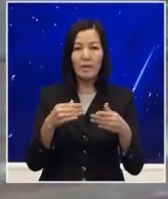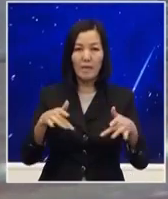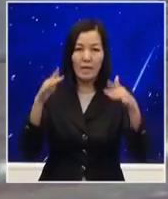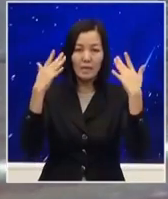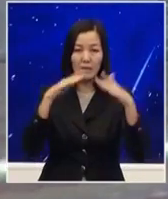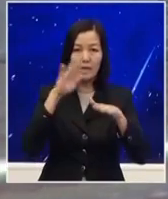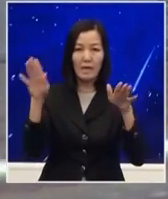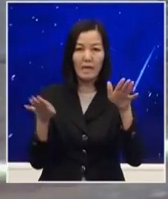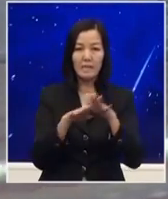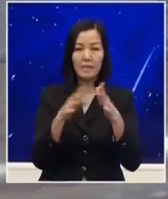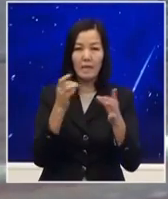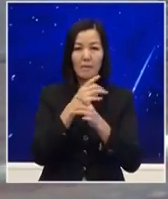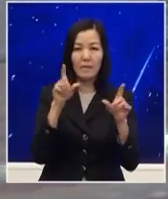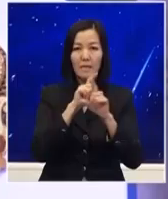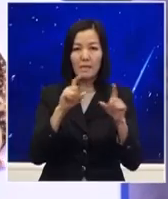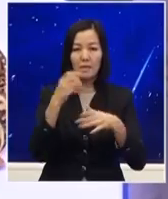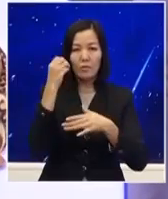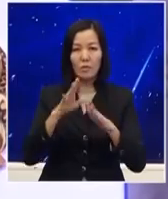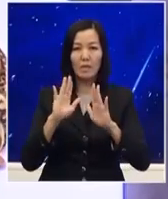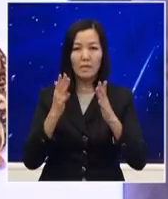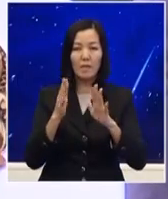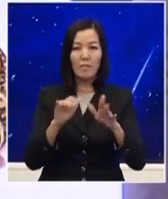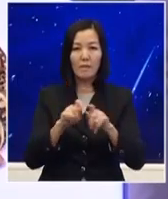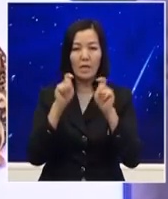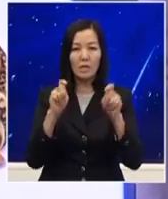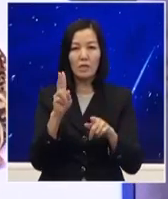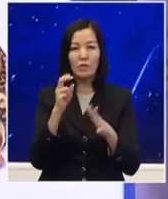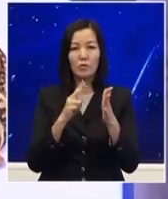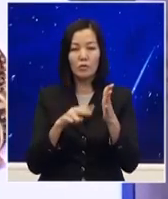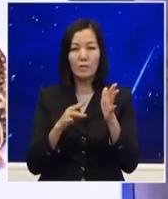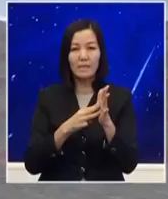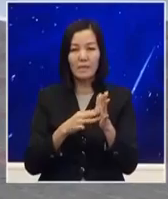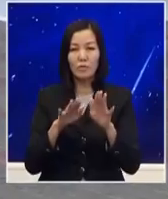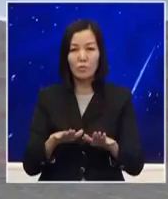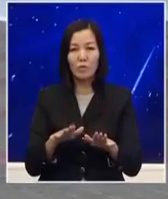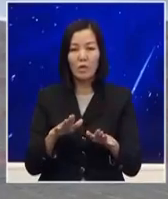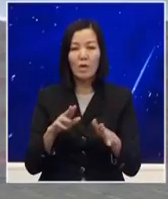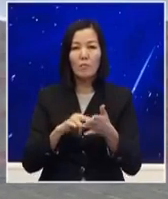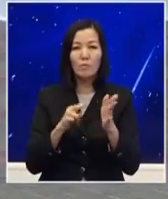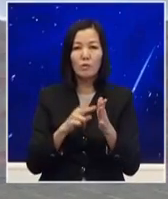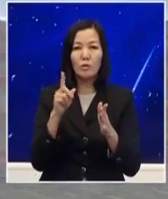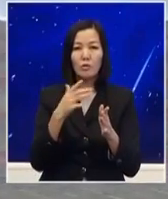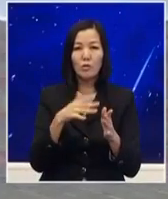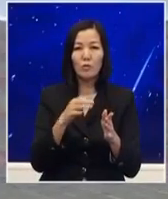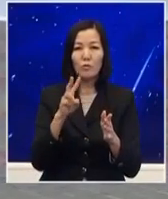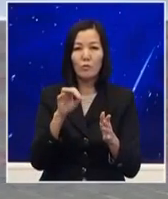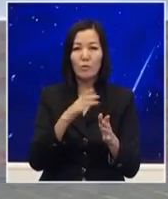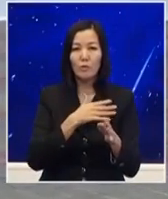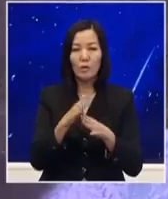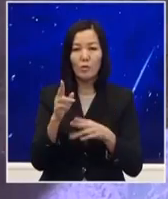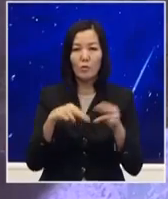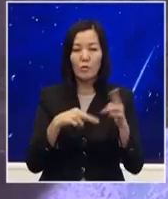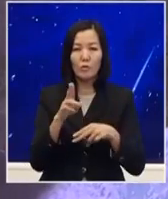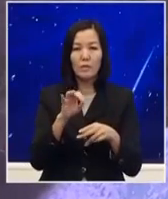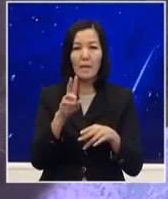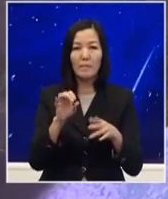нысан орталық саябақта тұрғызылған. 228 орындық, жергілікті бюджеттен 154 миллион теңге бөлініп,